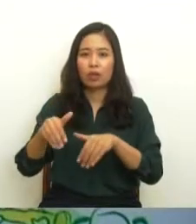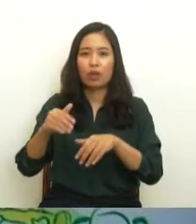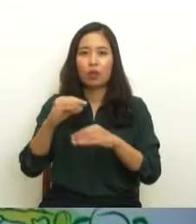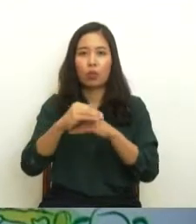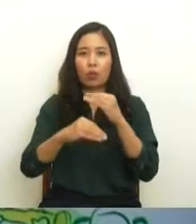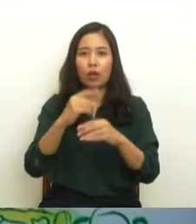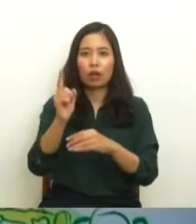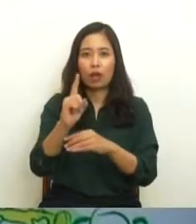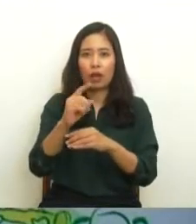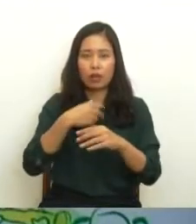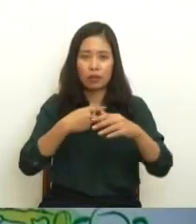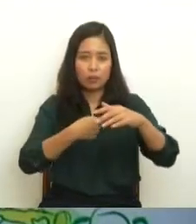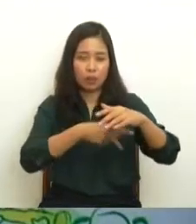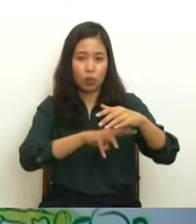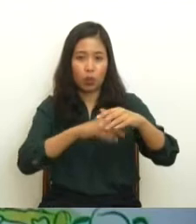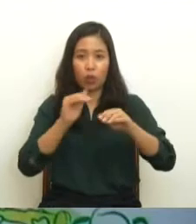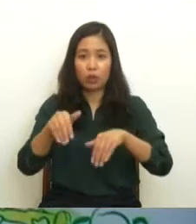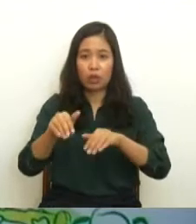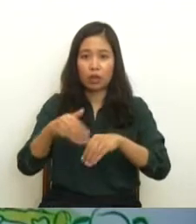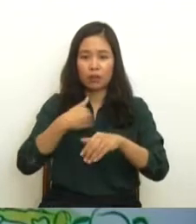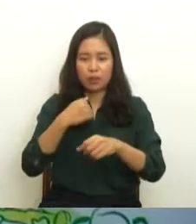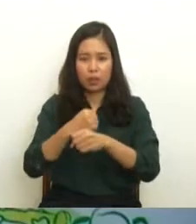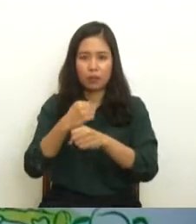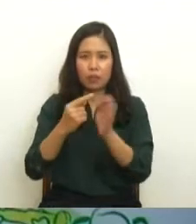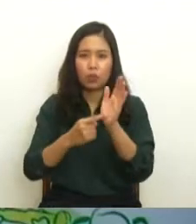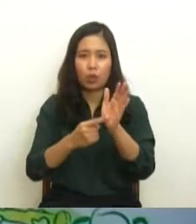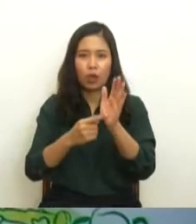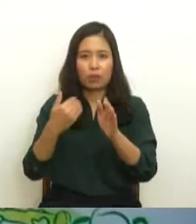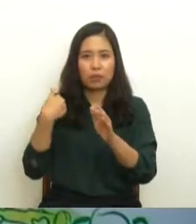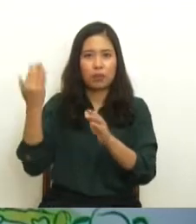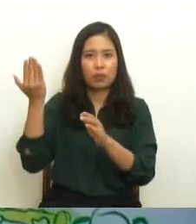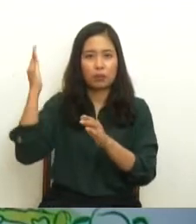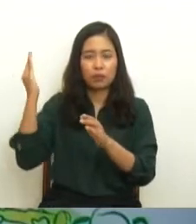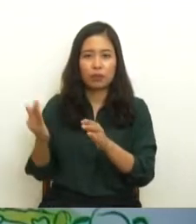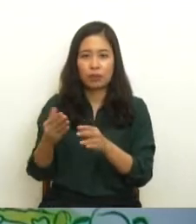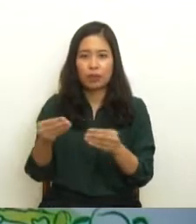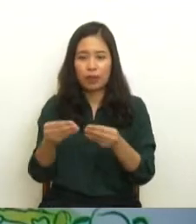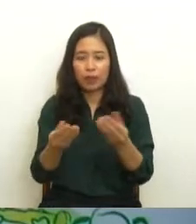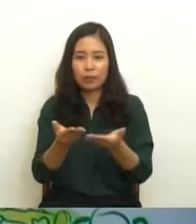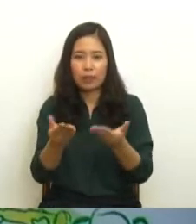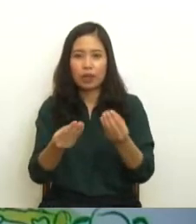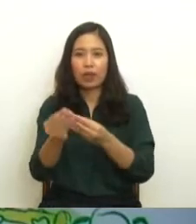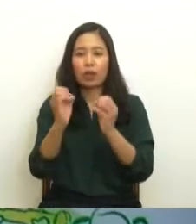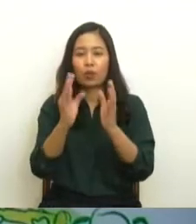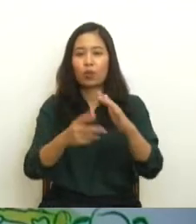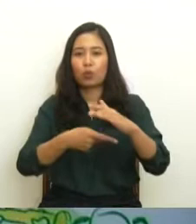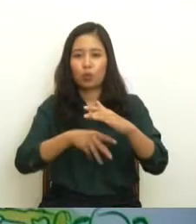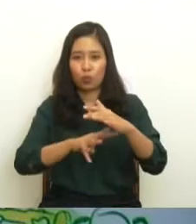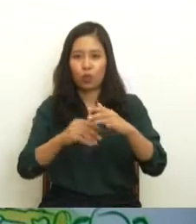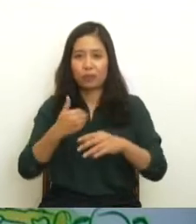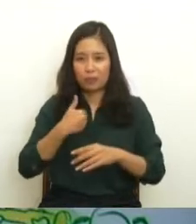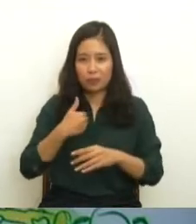งานที่เดกประถมไว้ที่ Australia ได้ทำให้รกเปี่ยกคครูประถมไว้ชาวไทยด้วยหลงจากนั้น